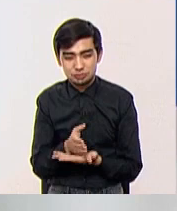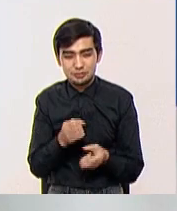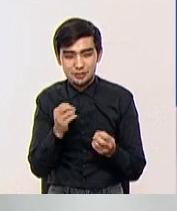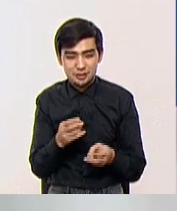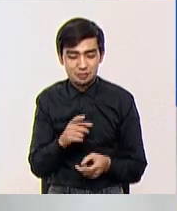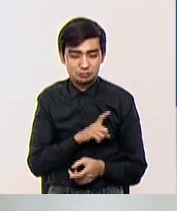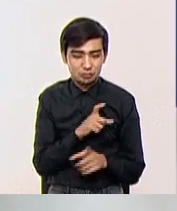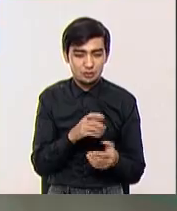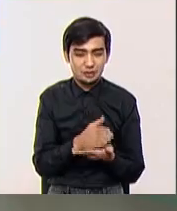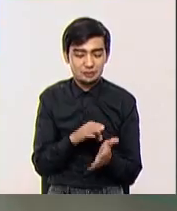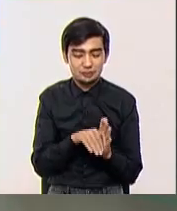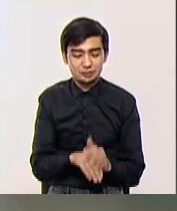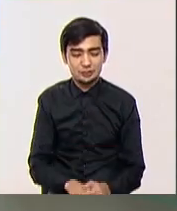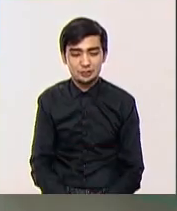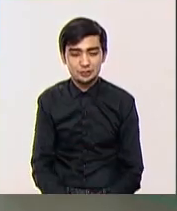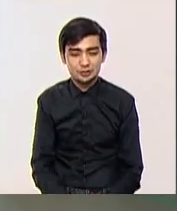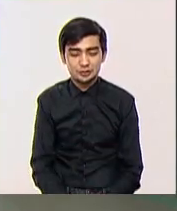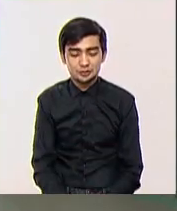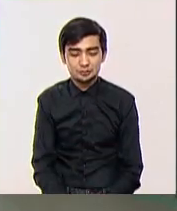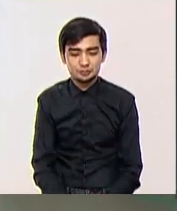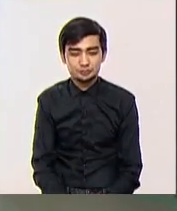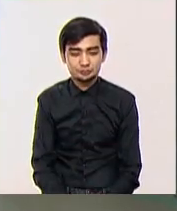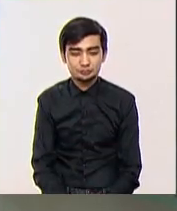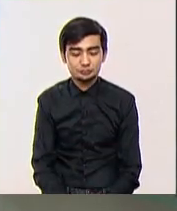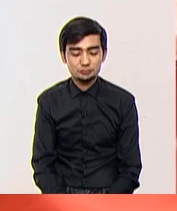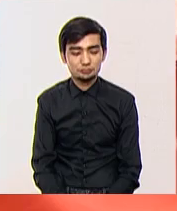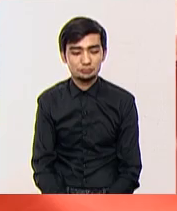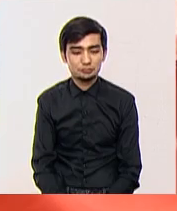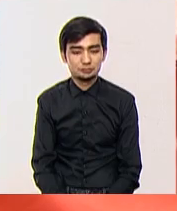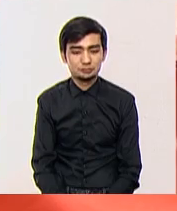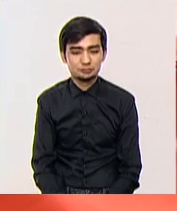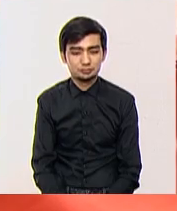мамандар да отыр. Самал Қабышева, Қанат Үмірәлинов, Информбюро, Алматы облысы.